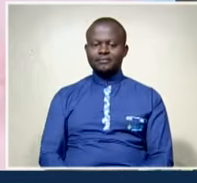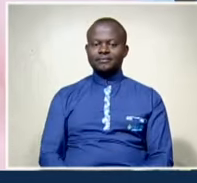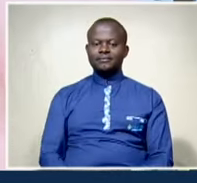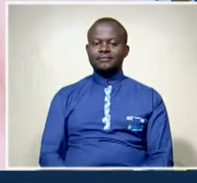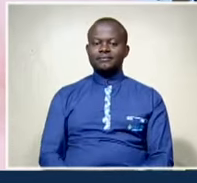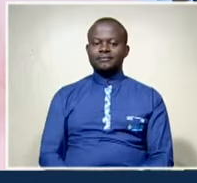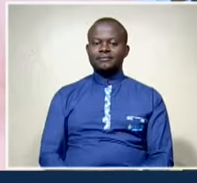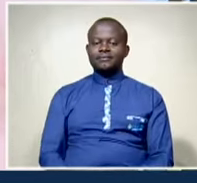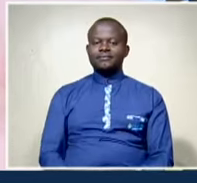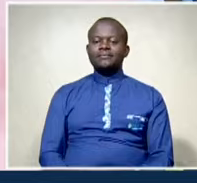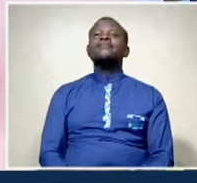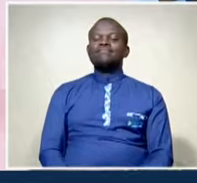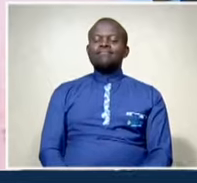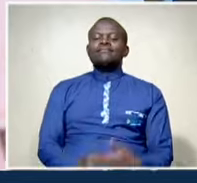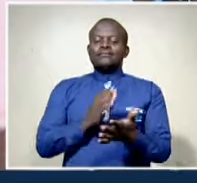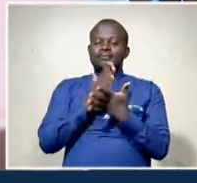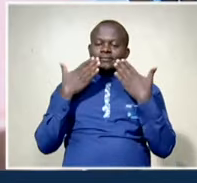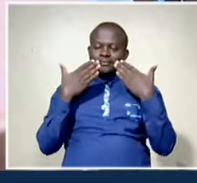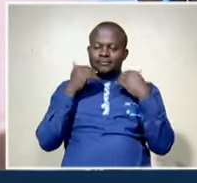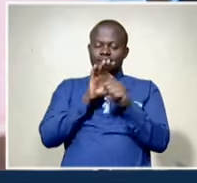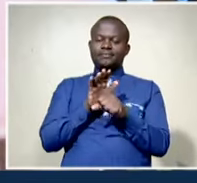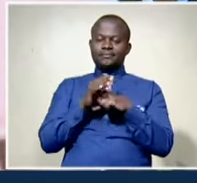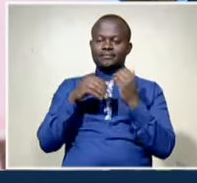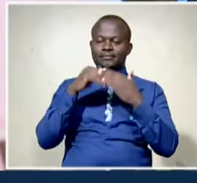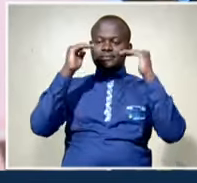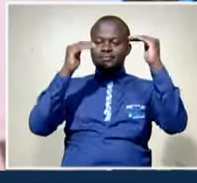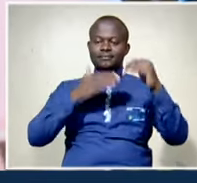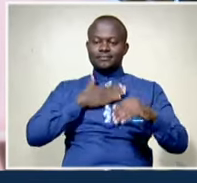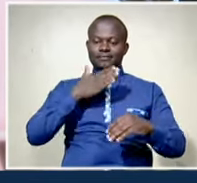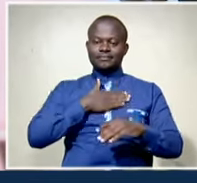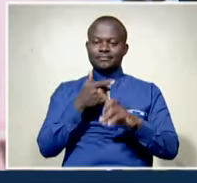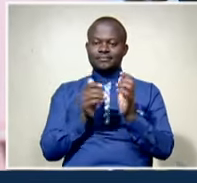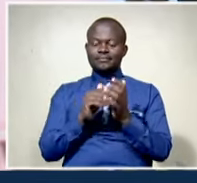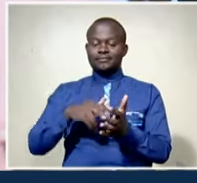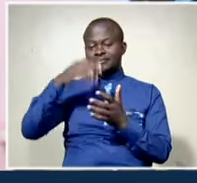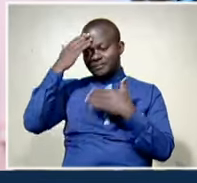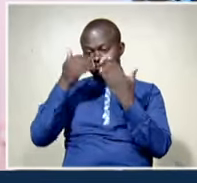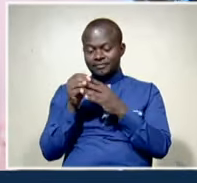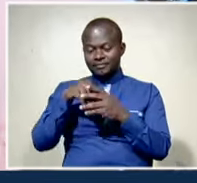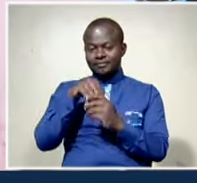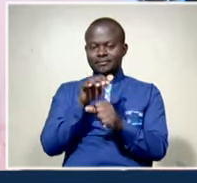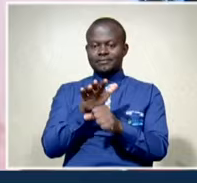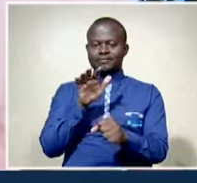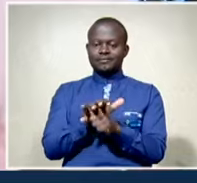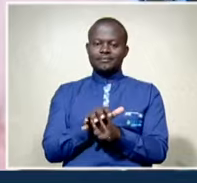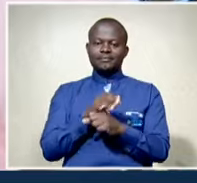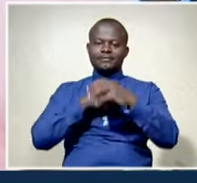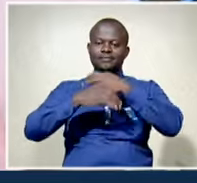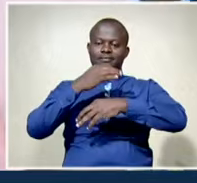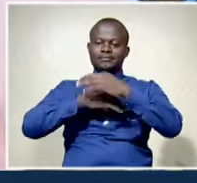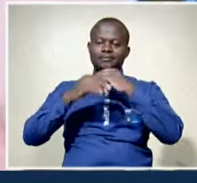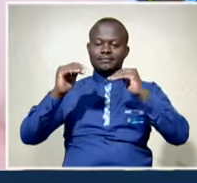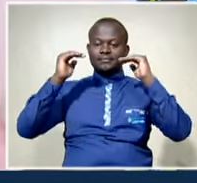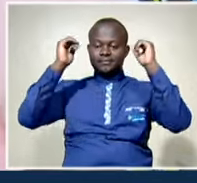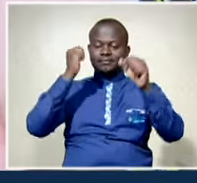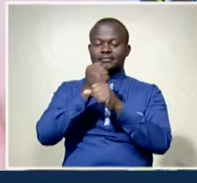murakoze expo turayifata ku rwego ruri rushimishije ruri hejuru kuko yitabiriwe cyane cyane n'inganda zikomeye